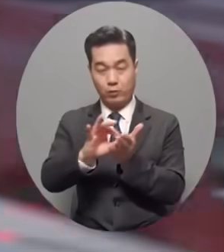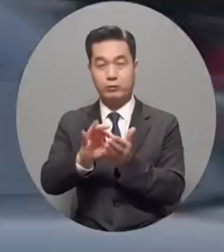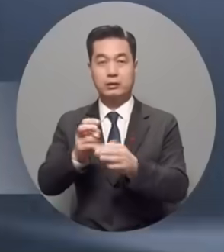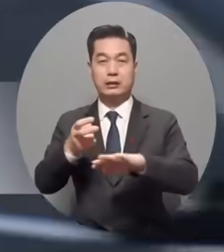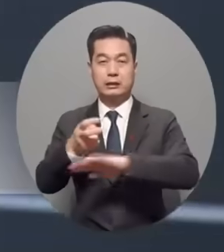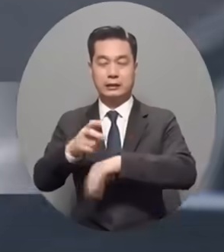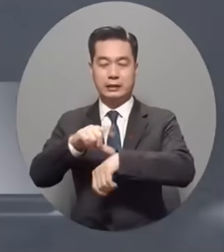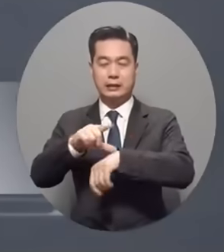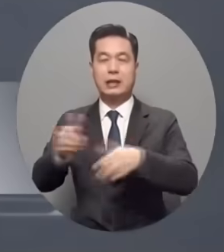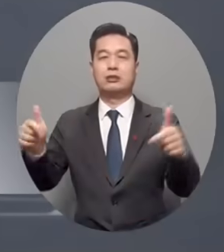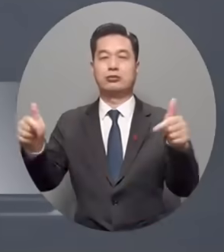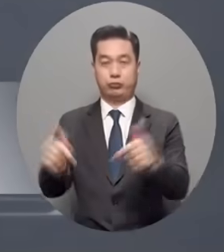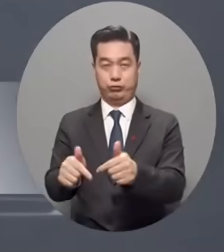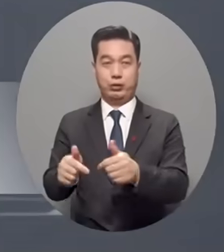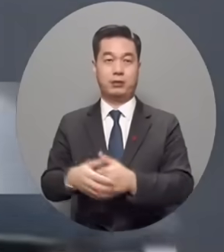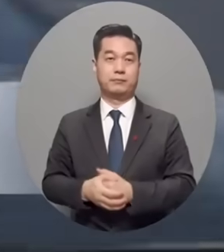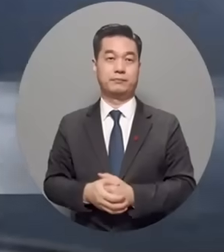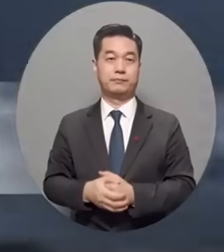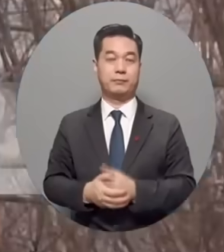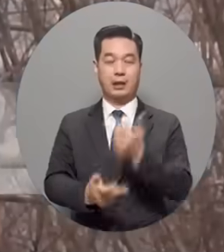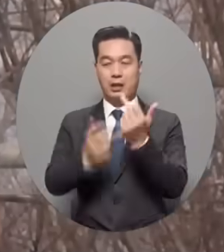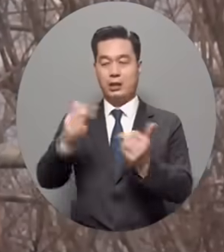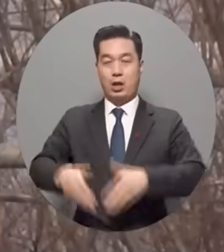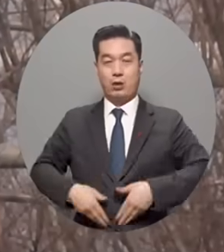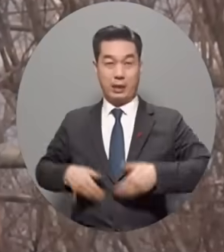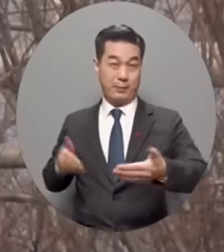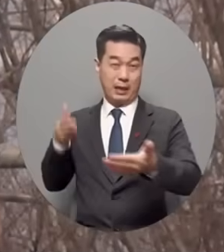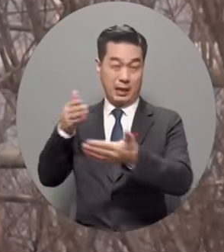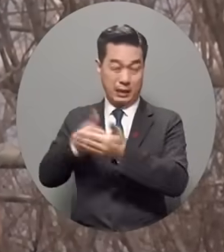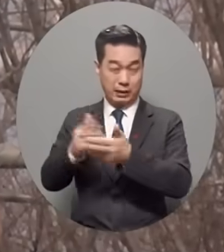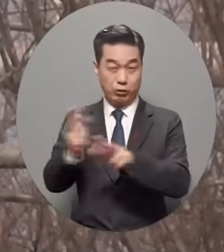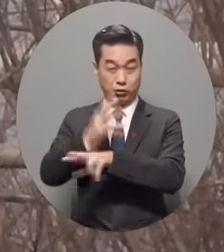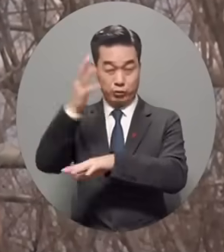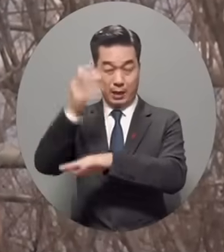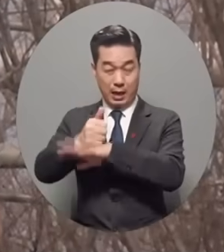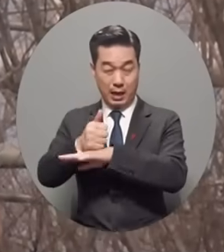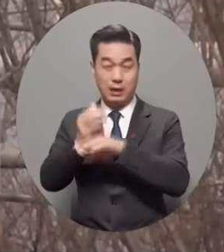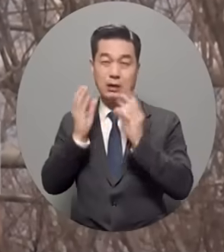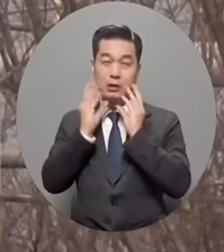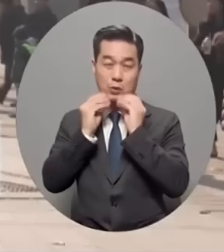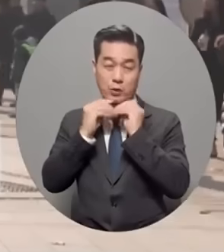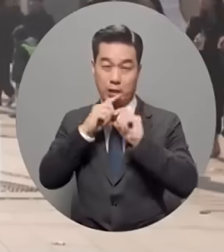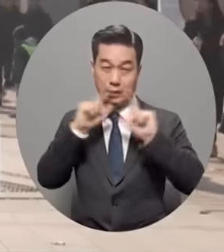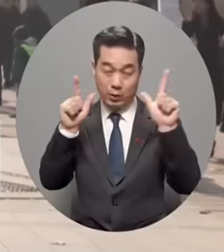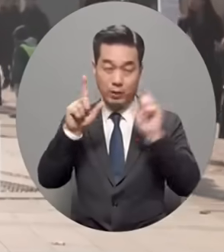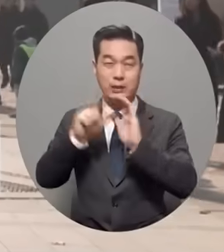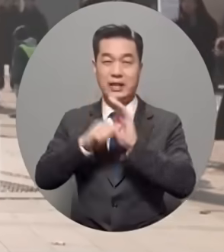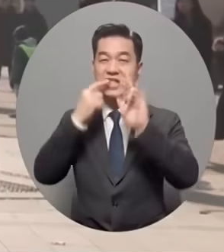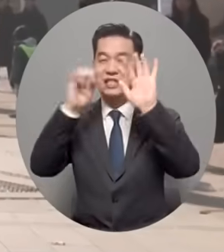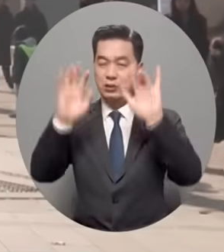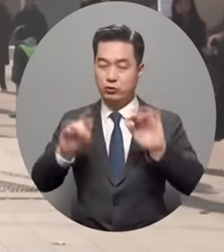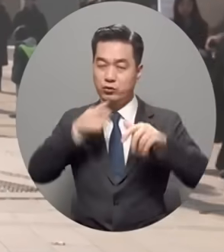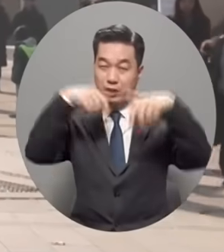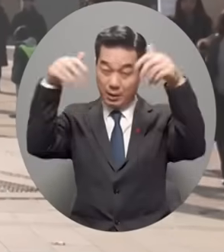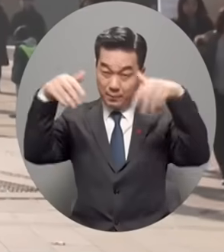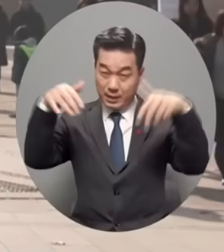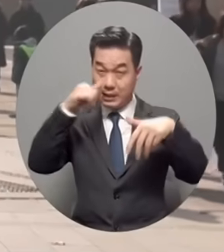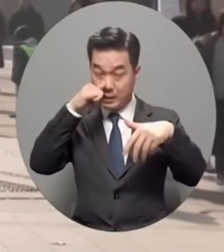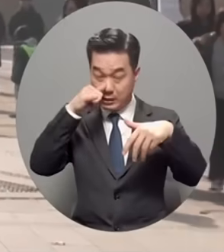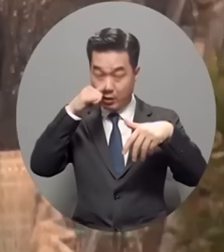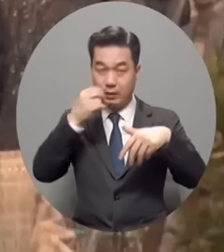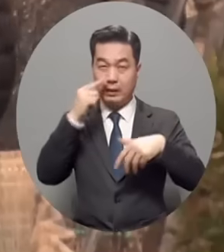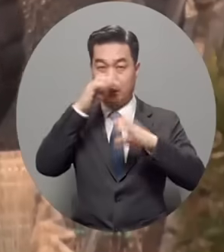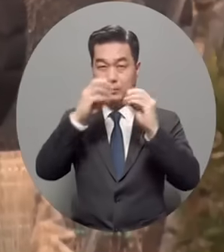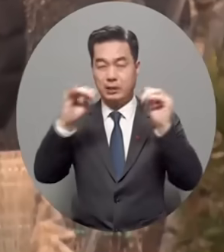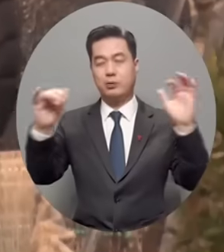미세먼지는 모레 영남권까지 확대되는 등 주 후반까지 이어지다 주말 전국적으로 눈이나 비가 내리면서 점차